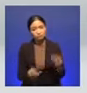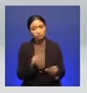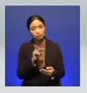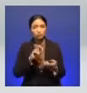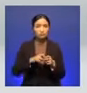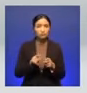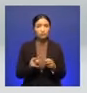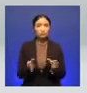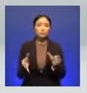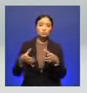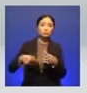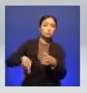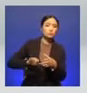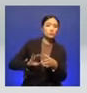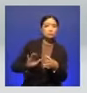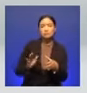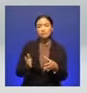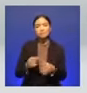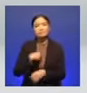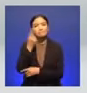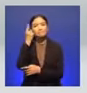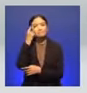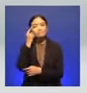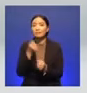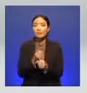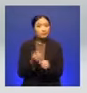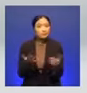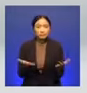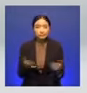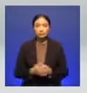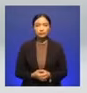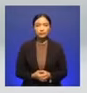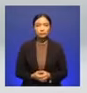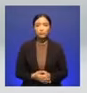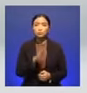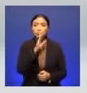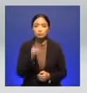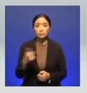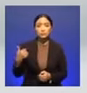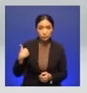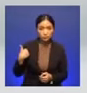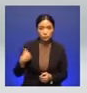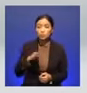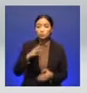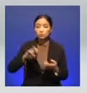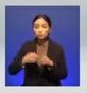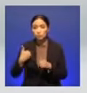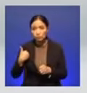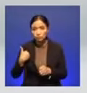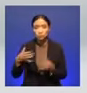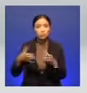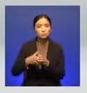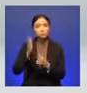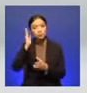ายความว่าในกลุ่มของเขานะครับอันเนี้ยก็คงคิดว่าแต่อย่างไรก็ตามถึงแม้ว่าเขาจะมีเนี่ยเราก็เห็นด้วยนะครับว่